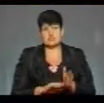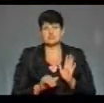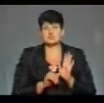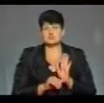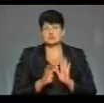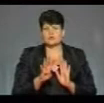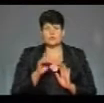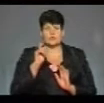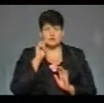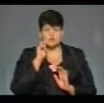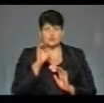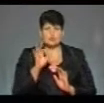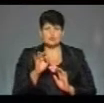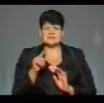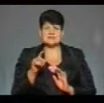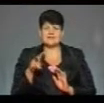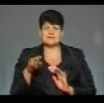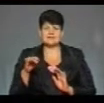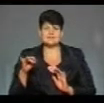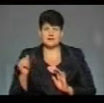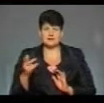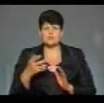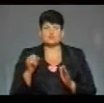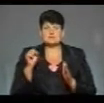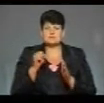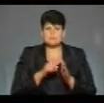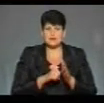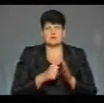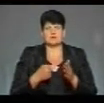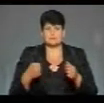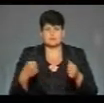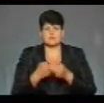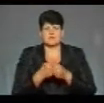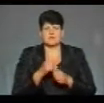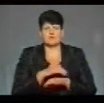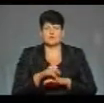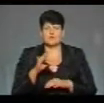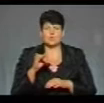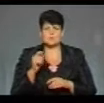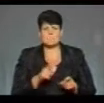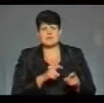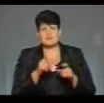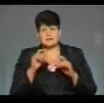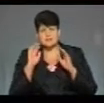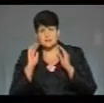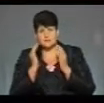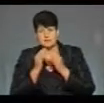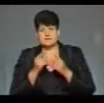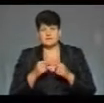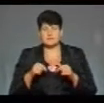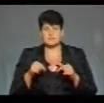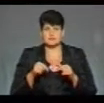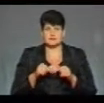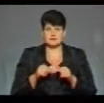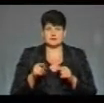64-річну Ольгу Залізняк, яку 19 серпня збили на пішохідному переході на вулиці Руській в Тернополі, сьогодні перевели з реанімації в відділення екстреної